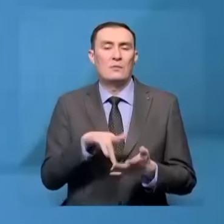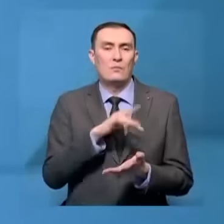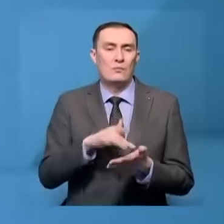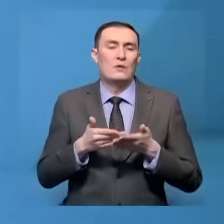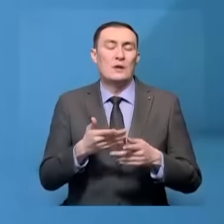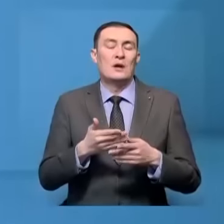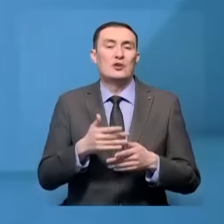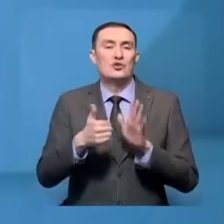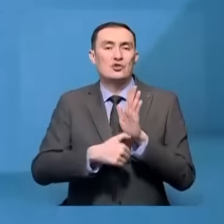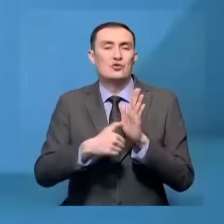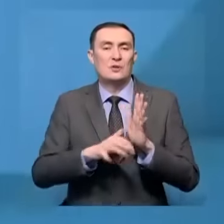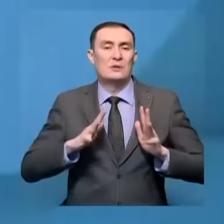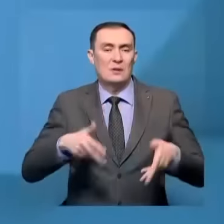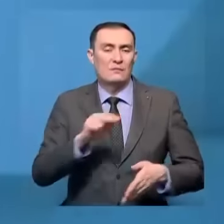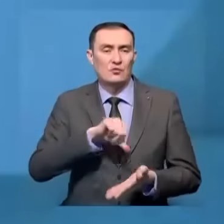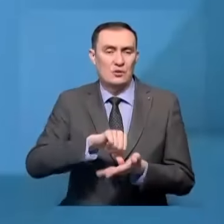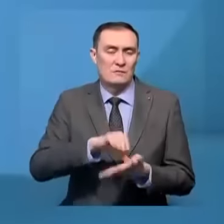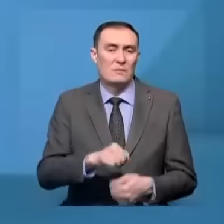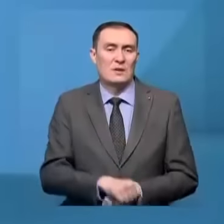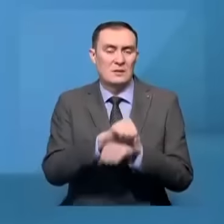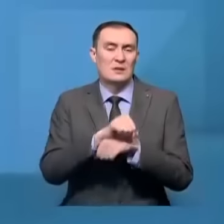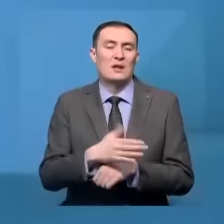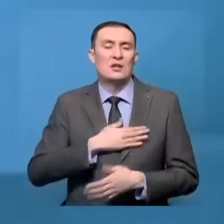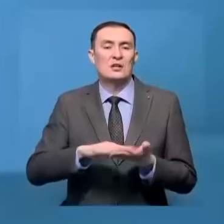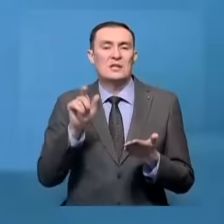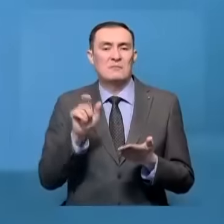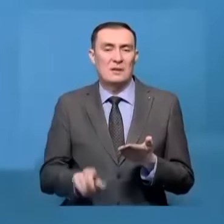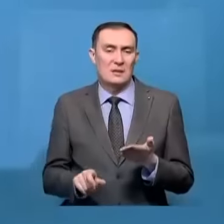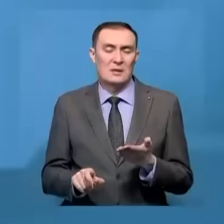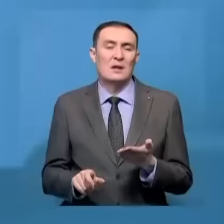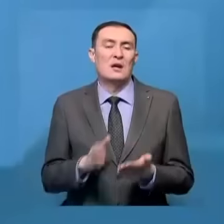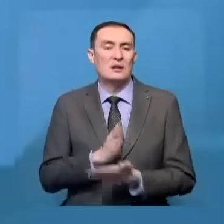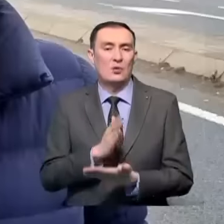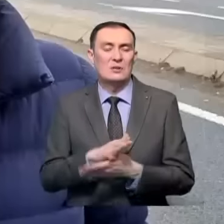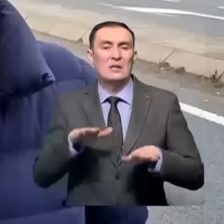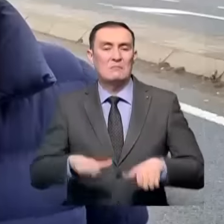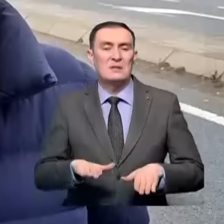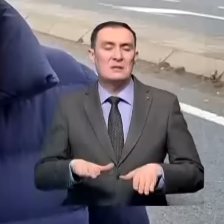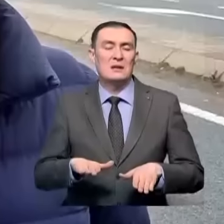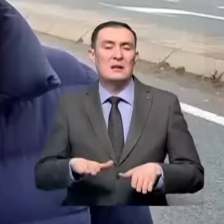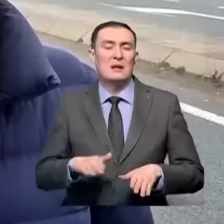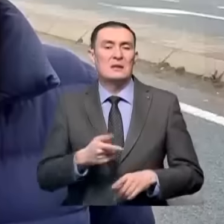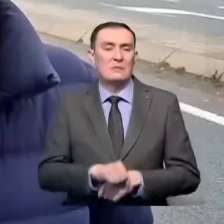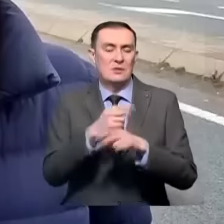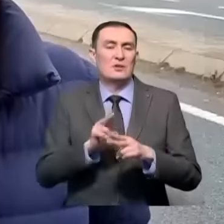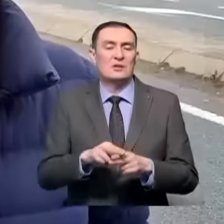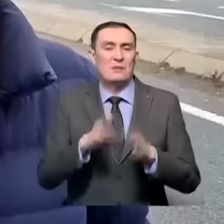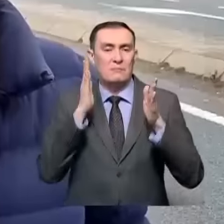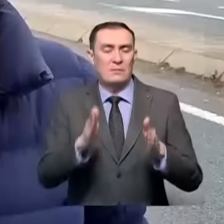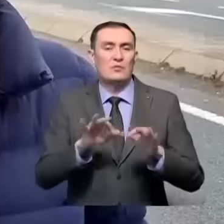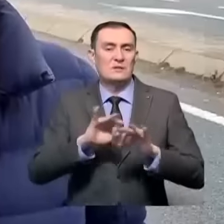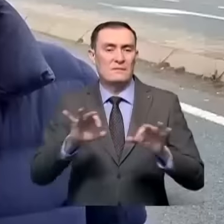Около 600 тракторов задействованы в акции протеста. Наш СОПКОР Жанат Эрнст находится на месте событий и готова выйти с нами